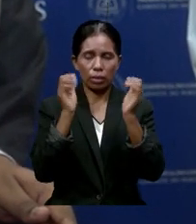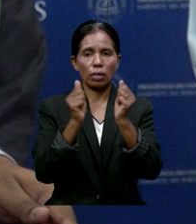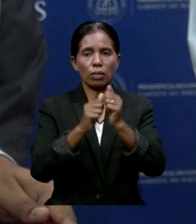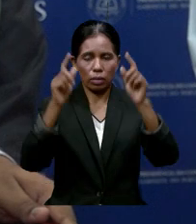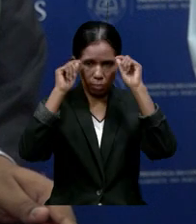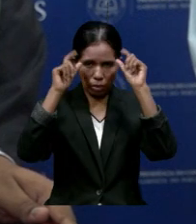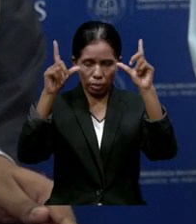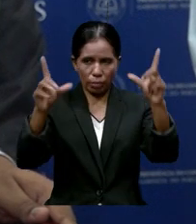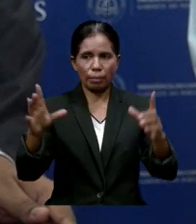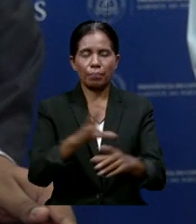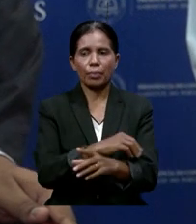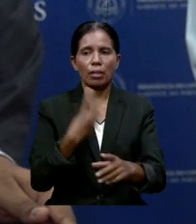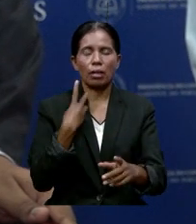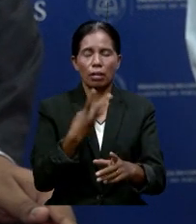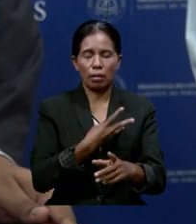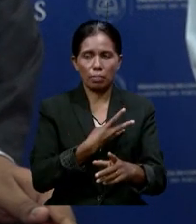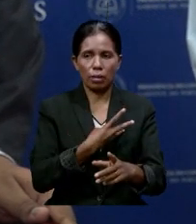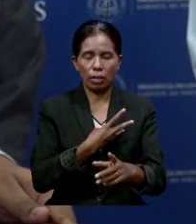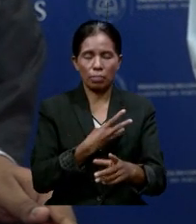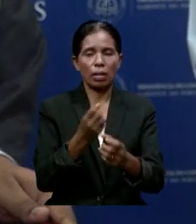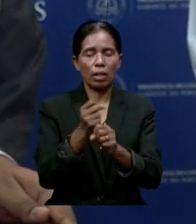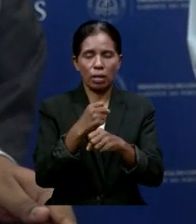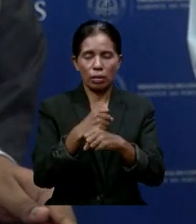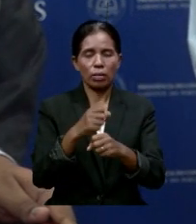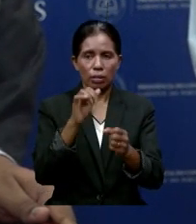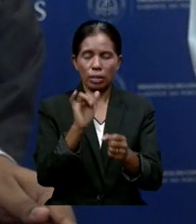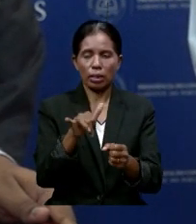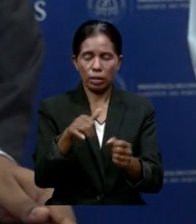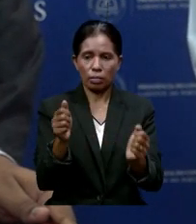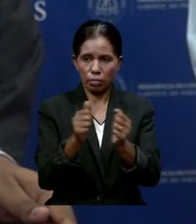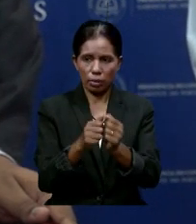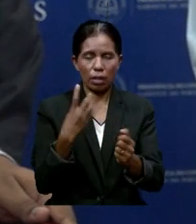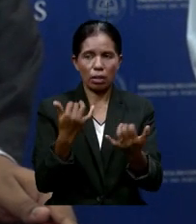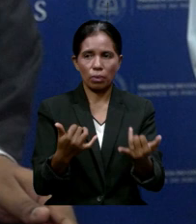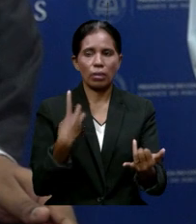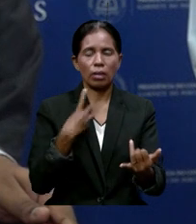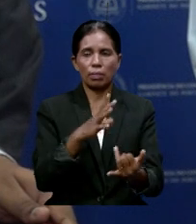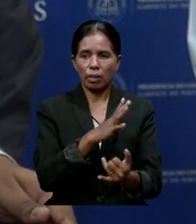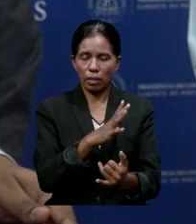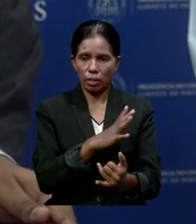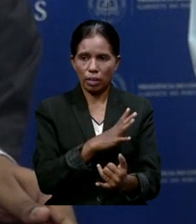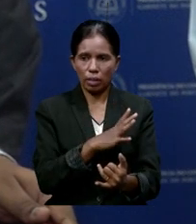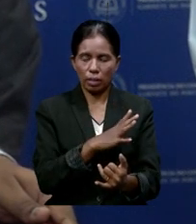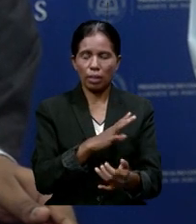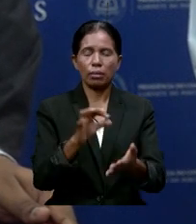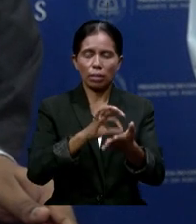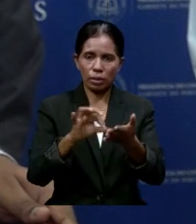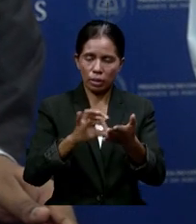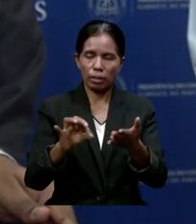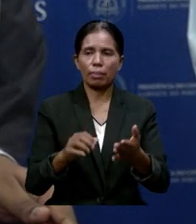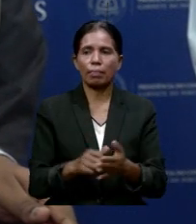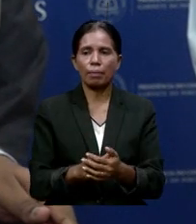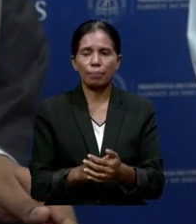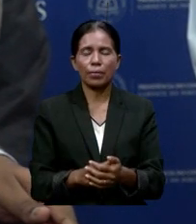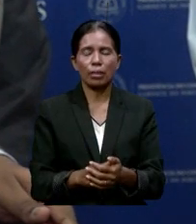Timor-Leste yang sudah selesai dirundingkan dan sekarang menunggu ditandatangani